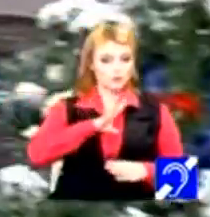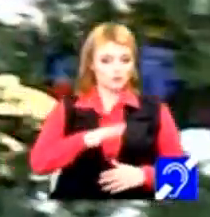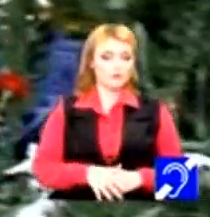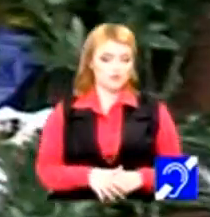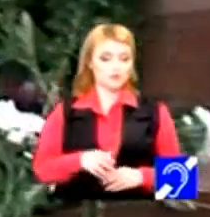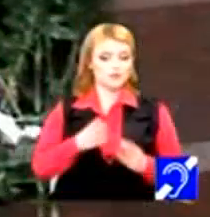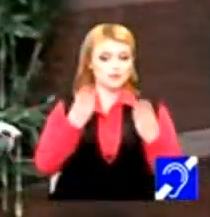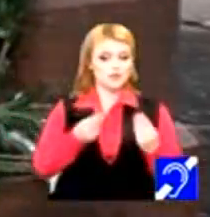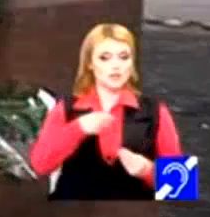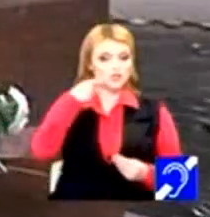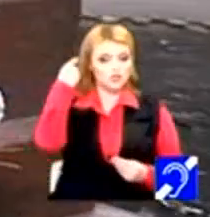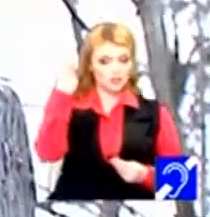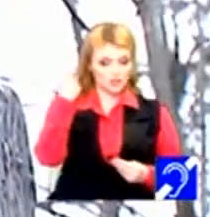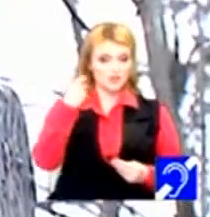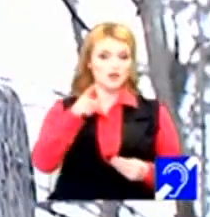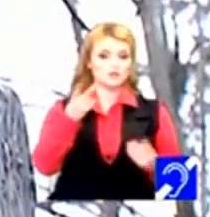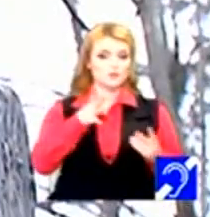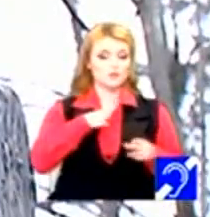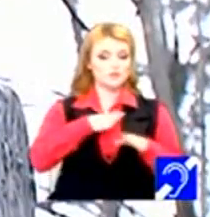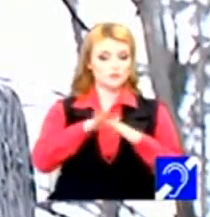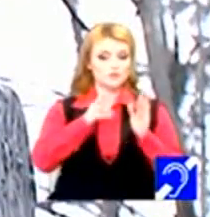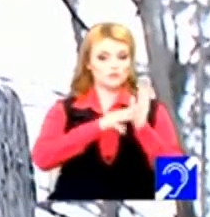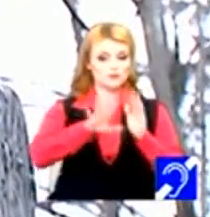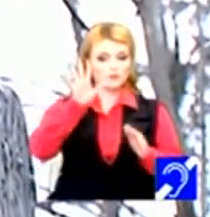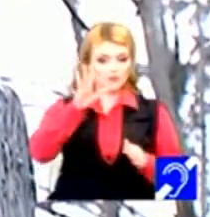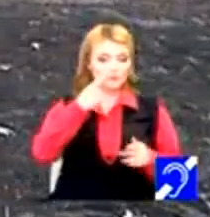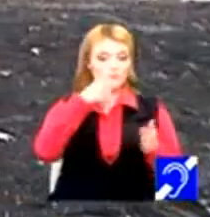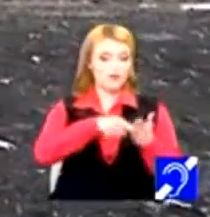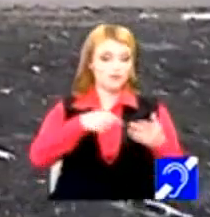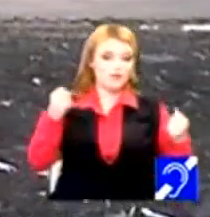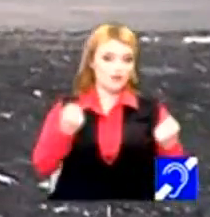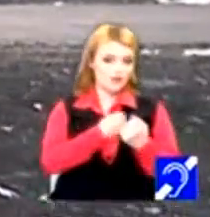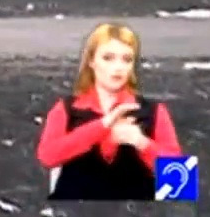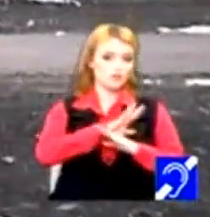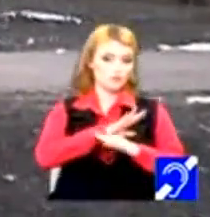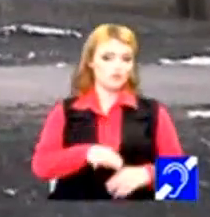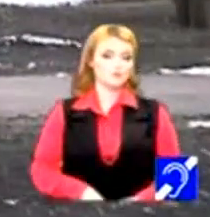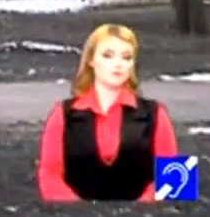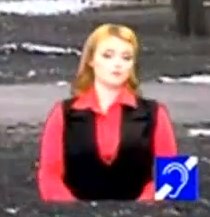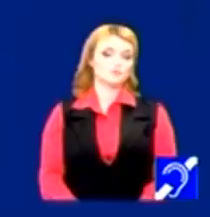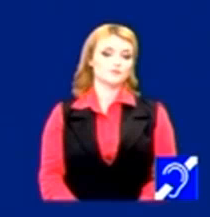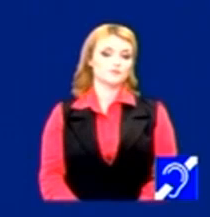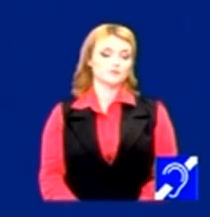pe 18 ianuarie 2009, în urma unui grav accident de circulație.